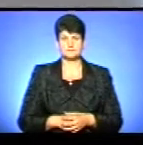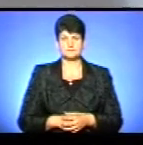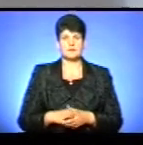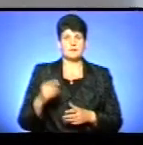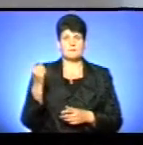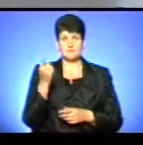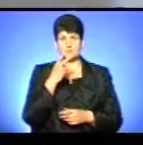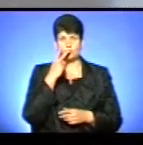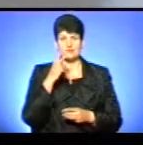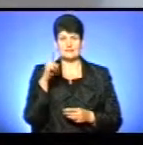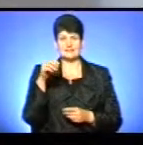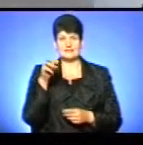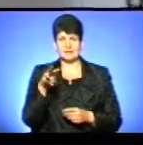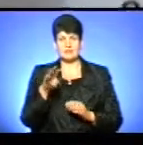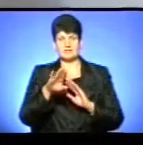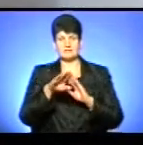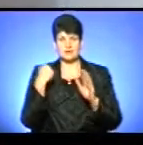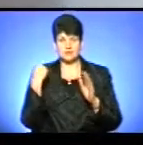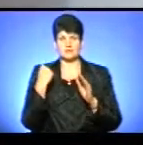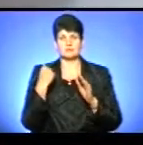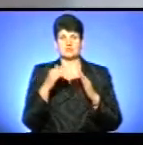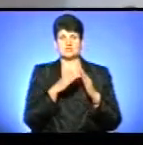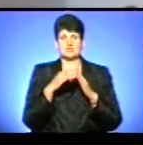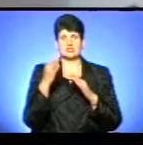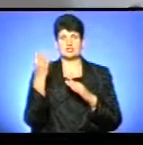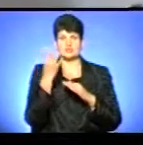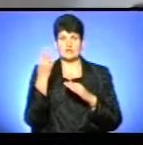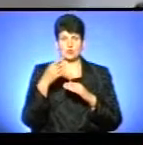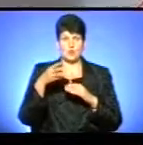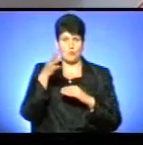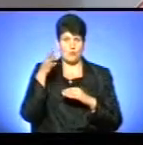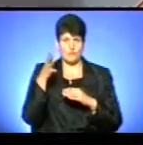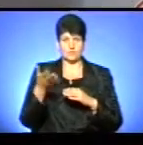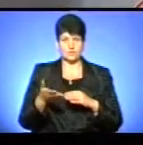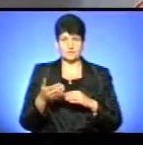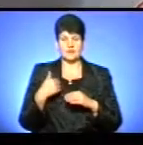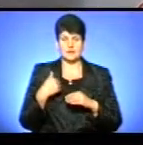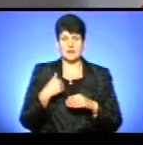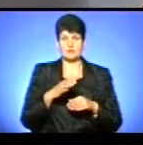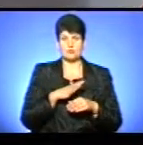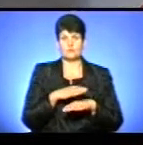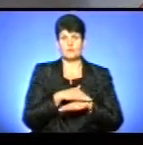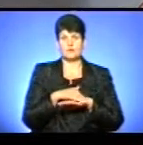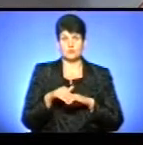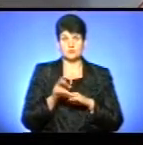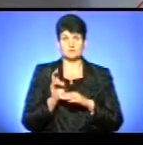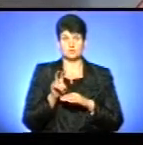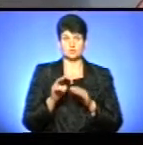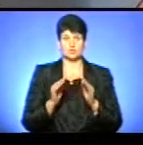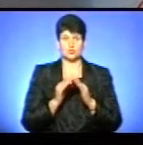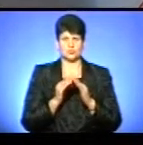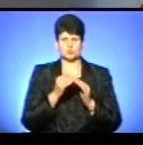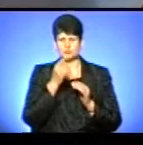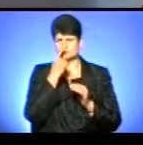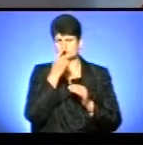Першим побачив дим і викликав пожежників сусід з 4-го поверху Василь Киричук. Я був на вулиці, зайшов додому,